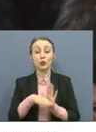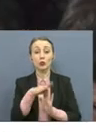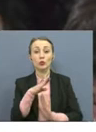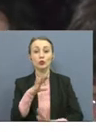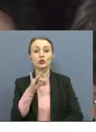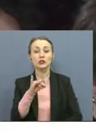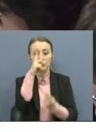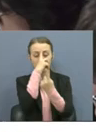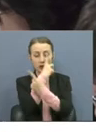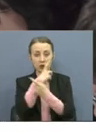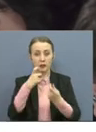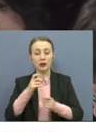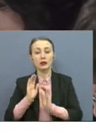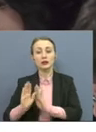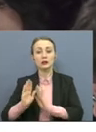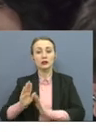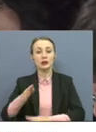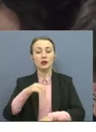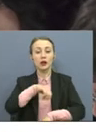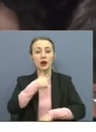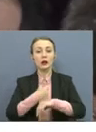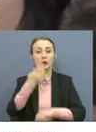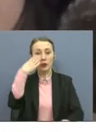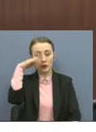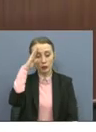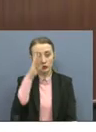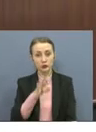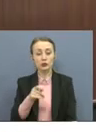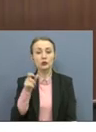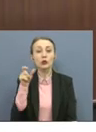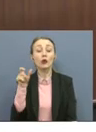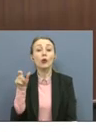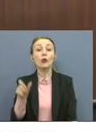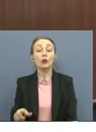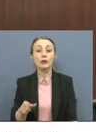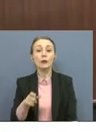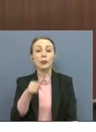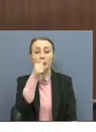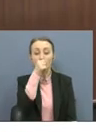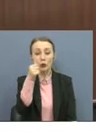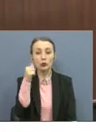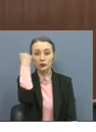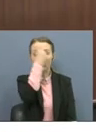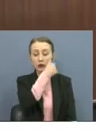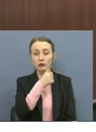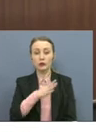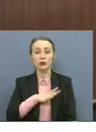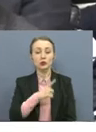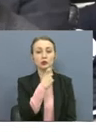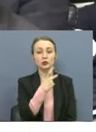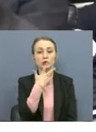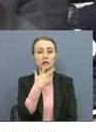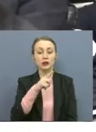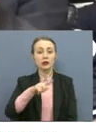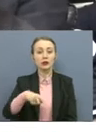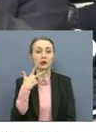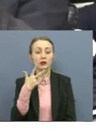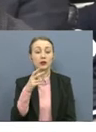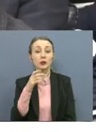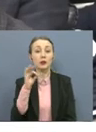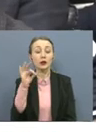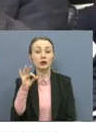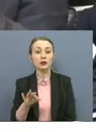103,3% құраған, ал облыстық бюджетке құйылған инвестиция 114%, құрылыс жұмыстарының көлемі 121%. Алайда бұл көрсеткіштердің төмен